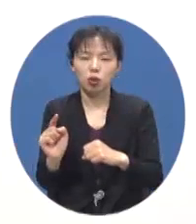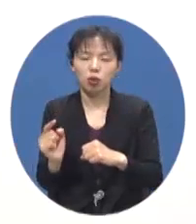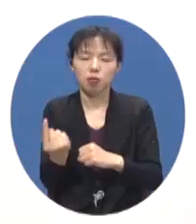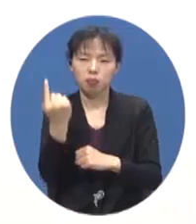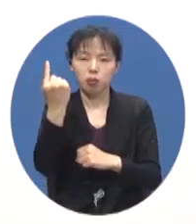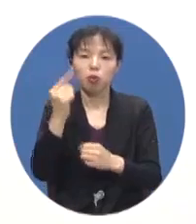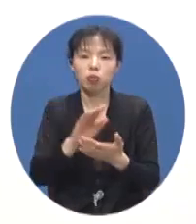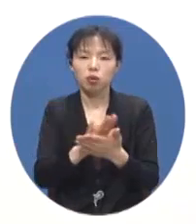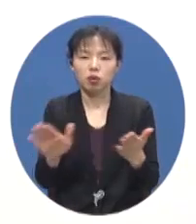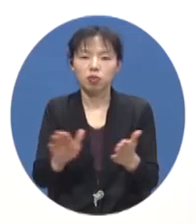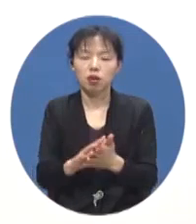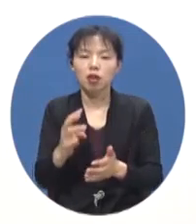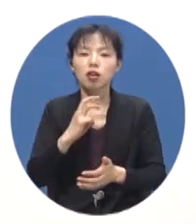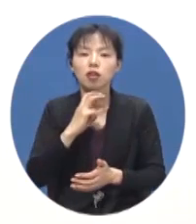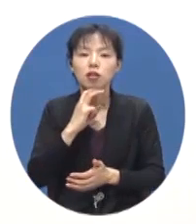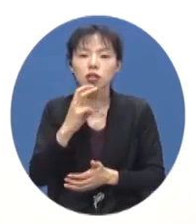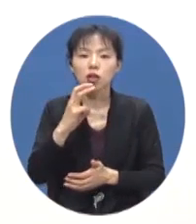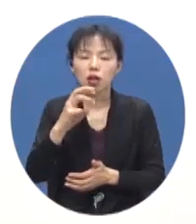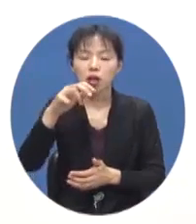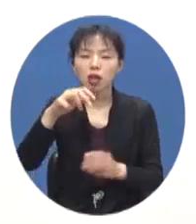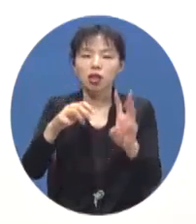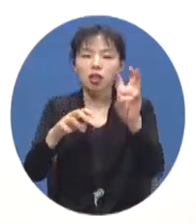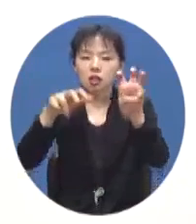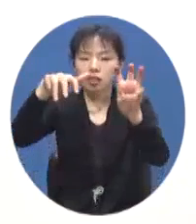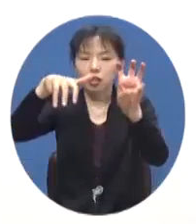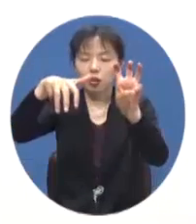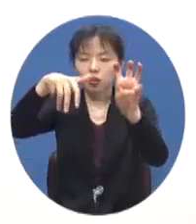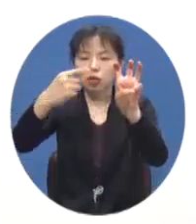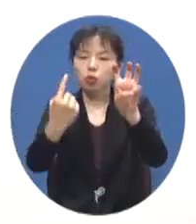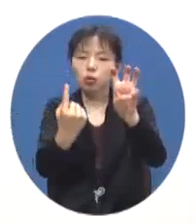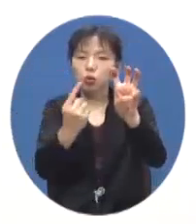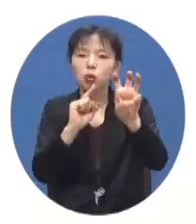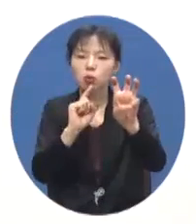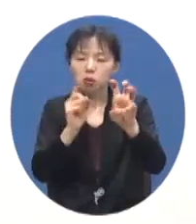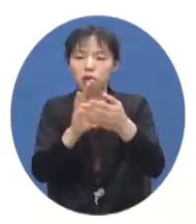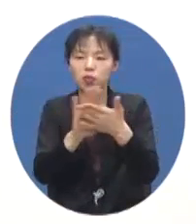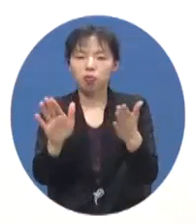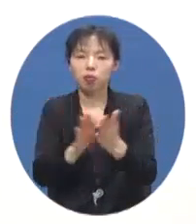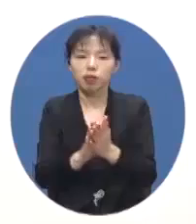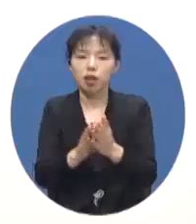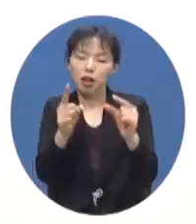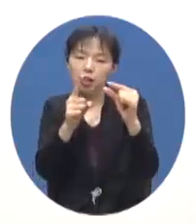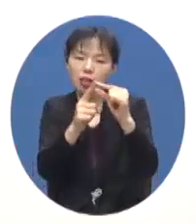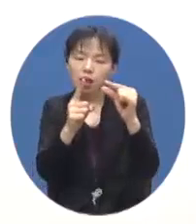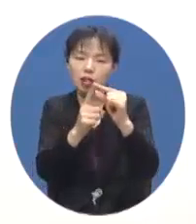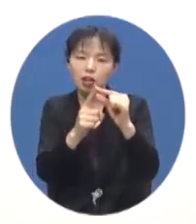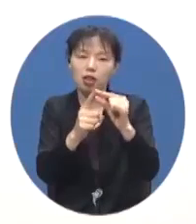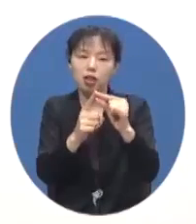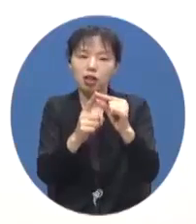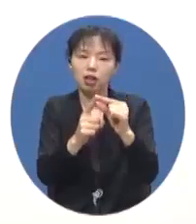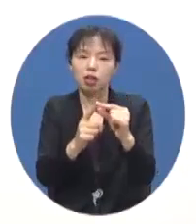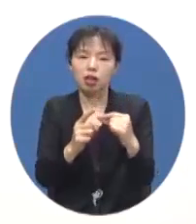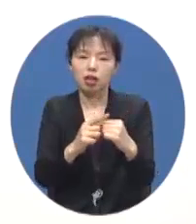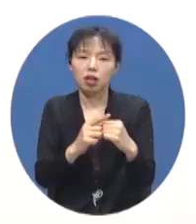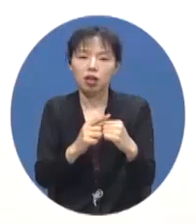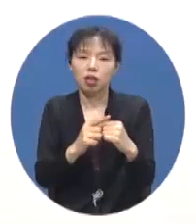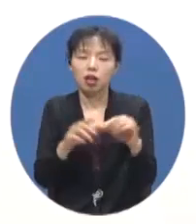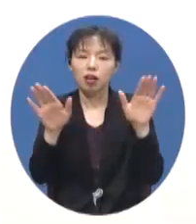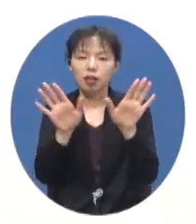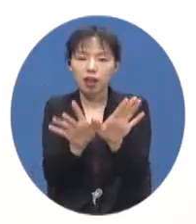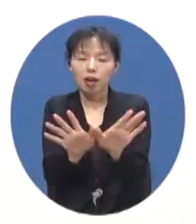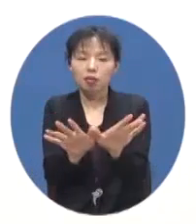30초의 시간을 드립니다. 머릿속에 떠오르는 동물들을 말해보세요. 나, 토끼, 다람쥐,